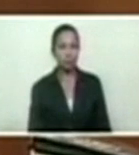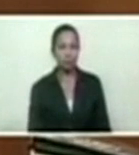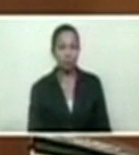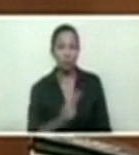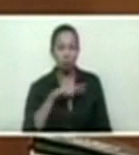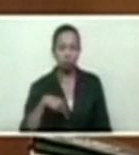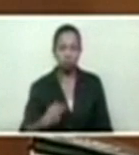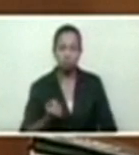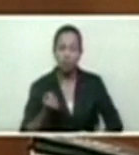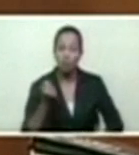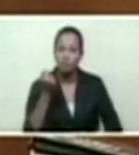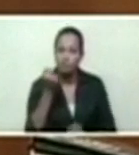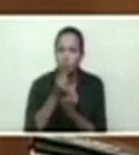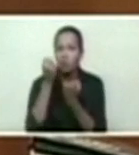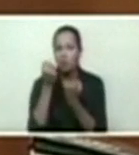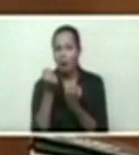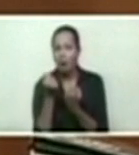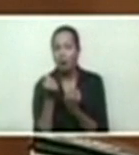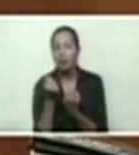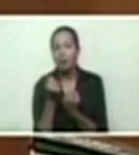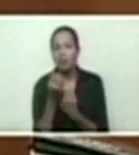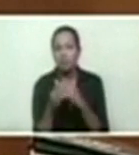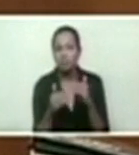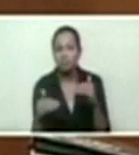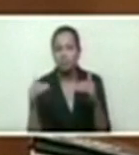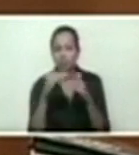inoltre il ministro dell'energia elettrica, Mota Dominguez.